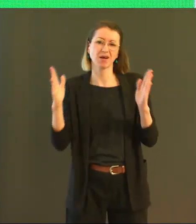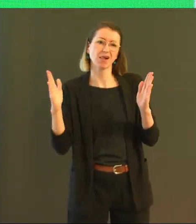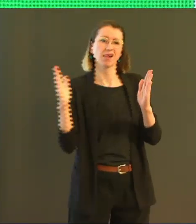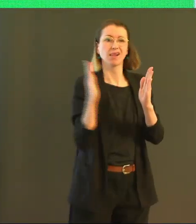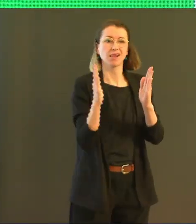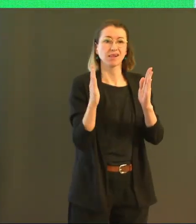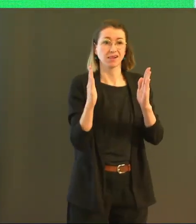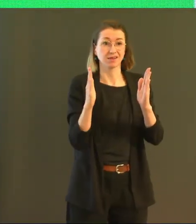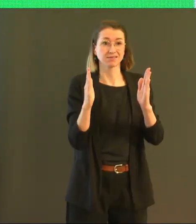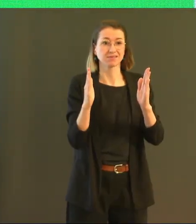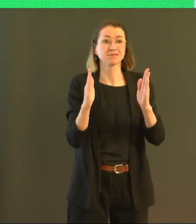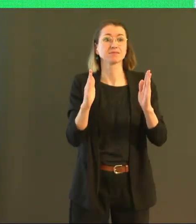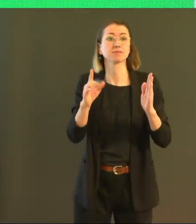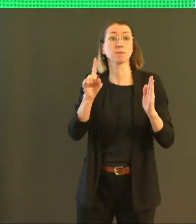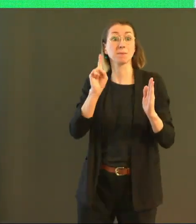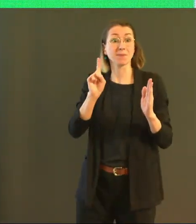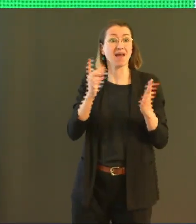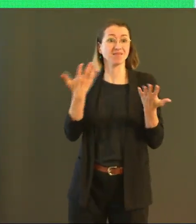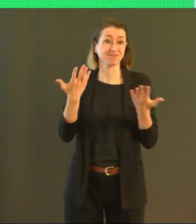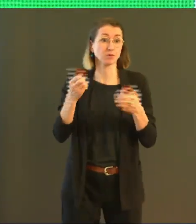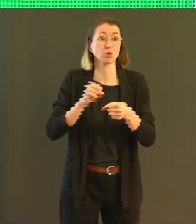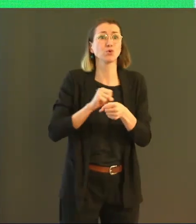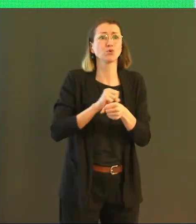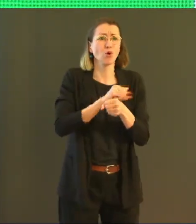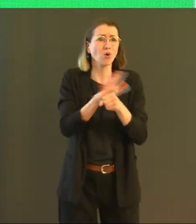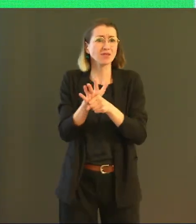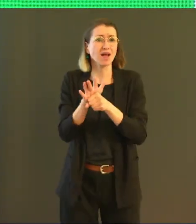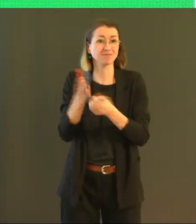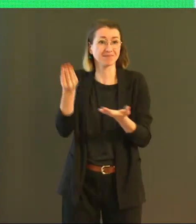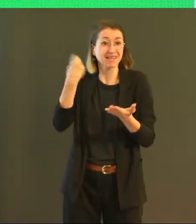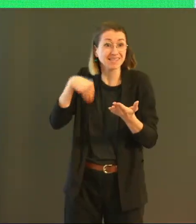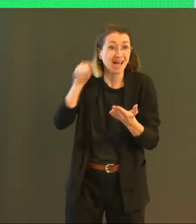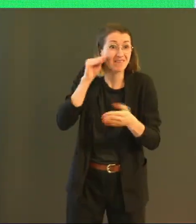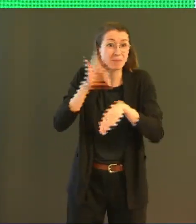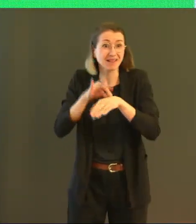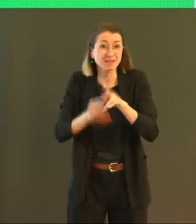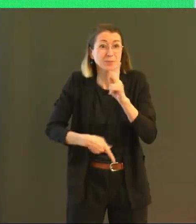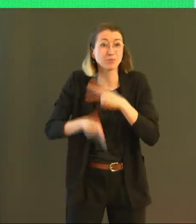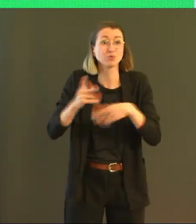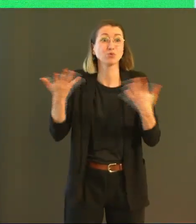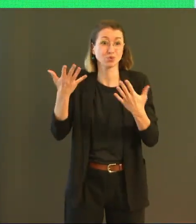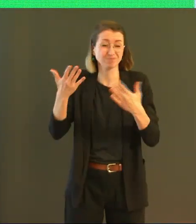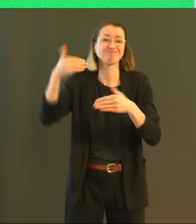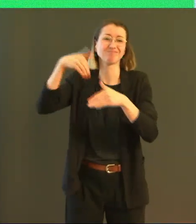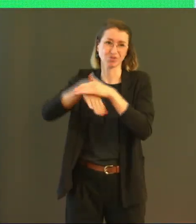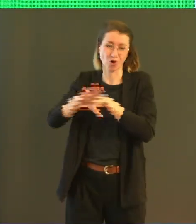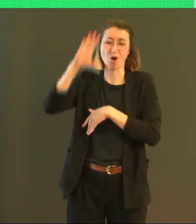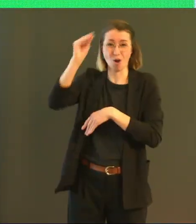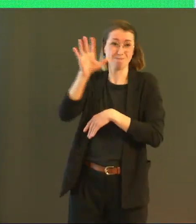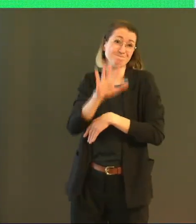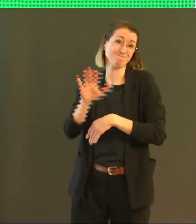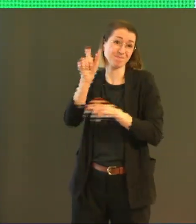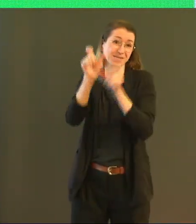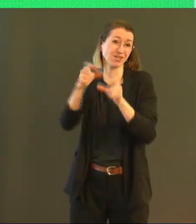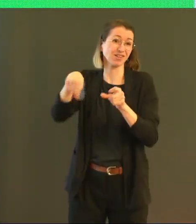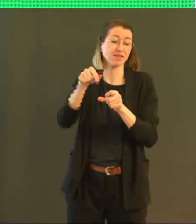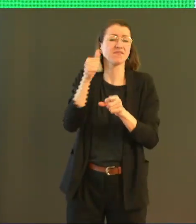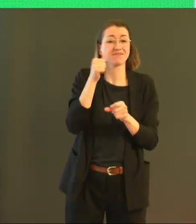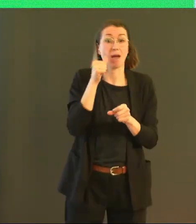importante dans la sévérité les hommes que les femmes il y a plus de formes sévères impliquant l'hospitalisation le passage en soins intensifs